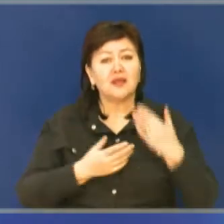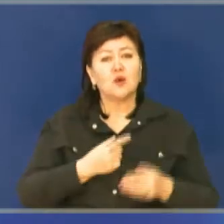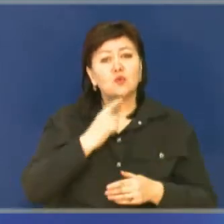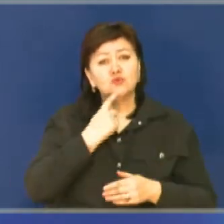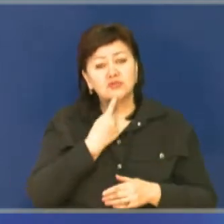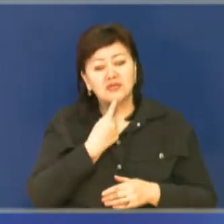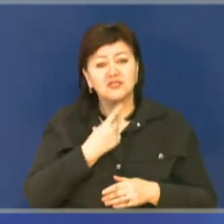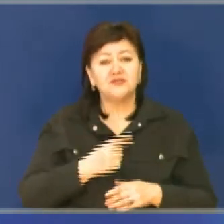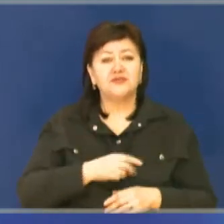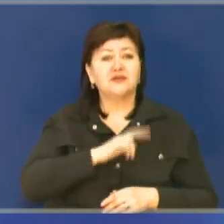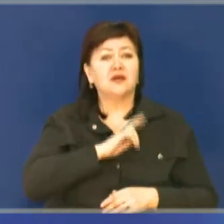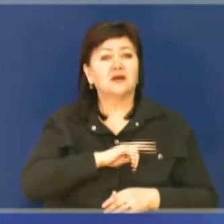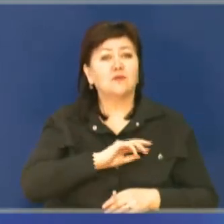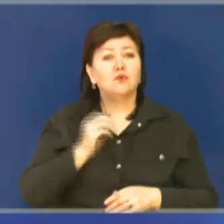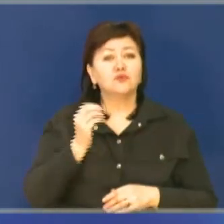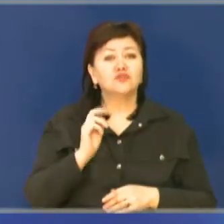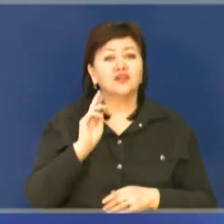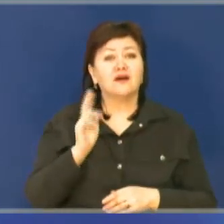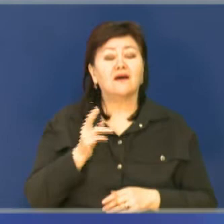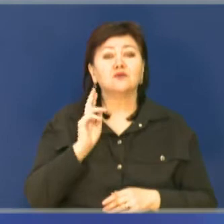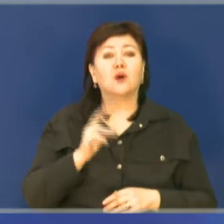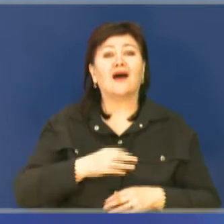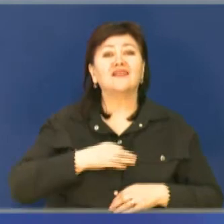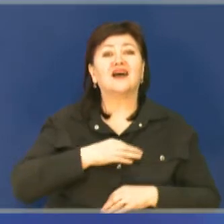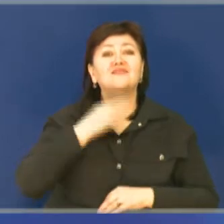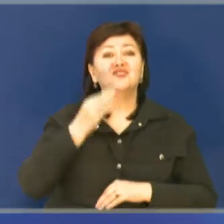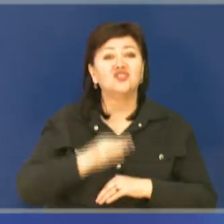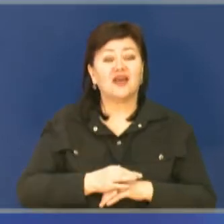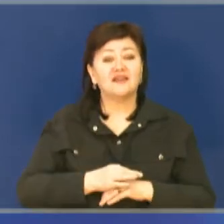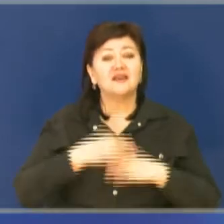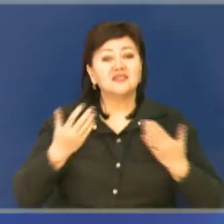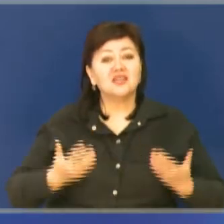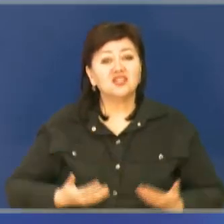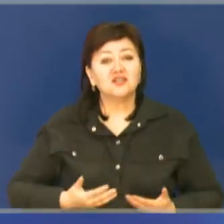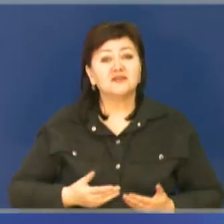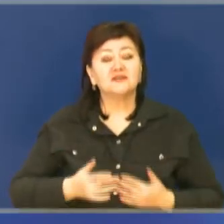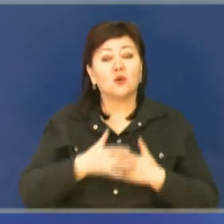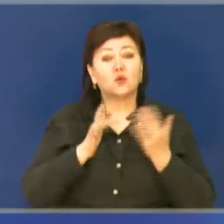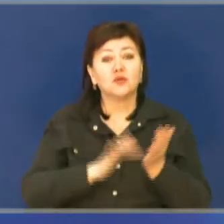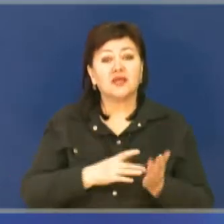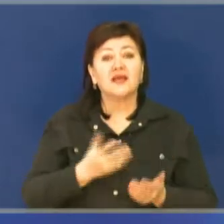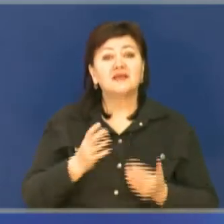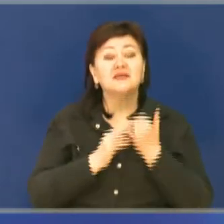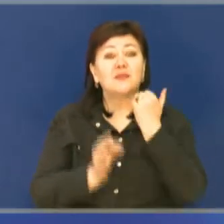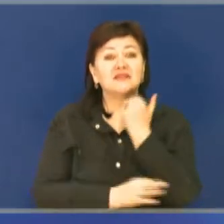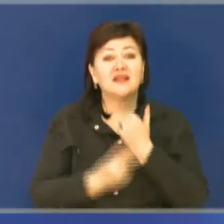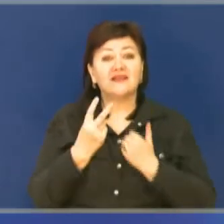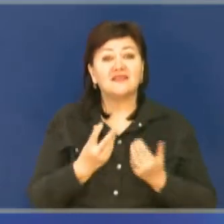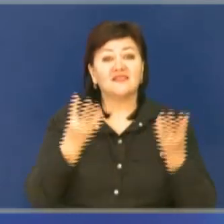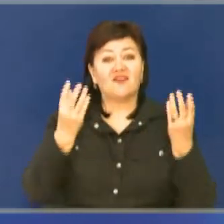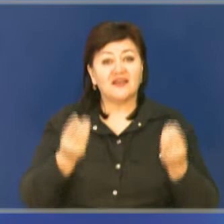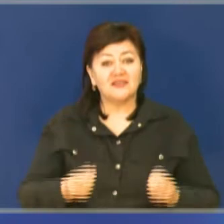работу коммунальных предприятий, отвечающих за зимнее содержание улиц города. В связи с этим в последние 2 дня к уборке снега и его